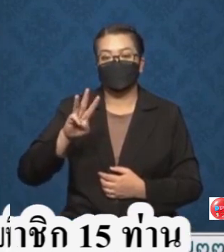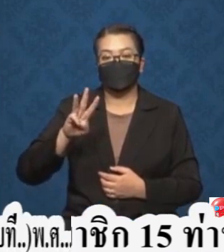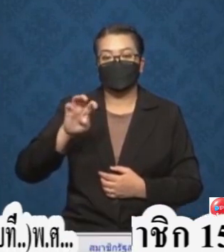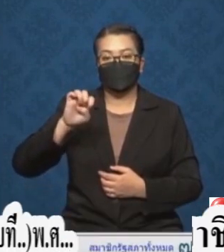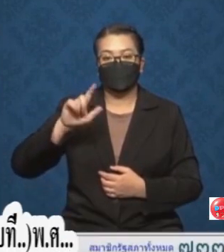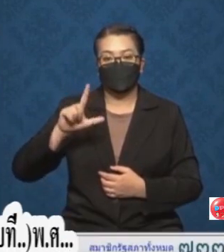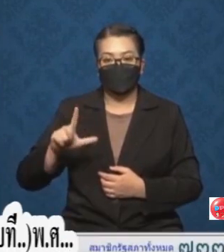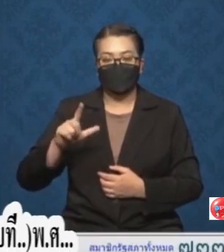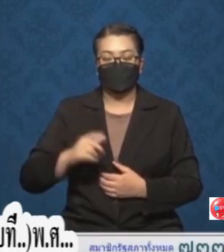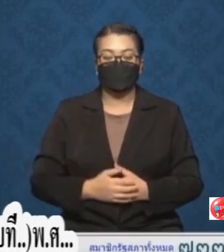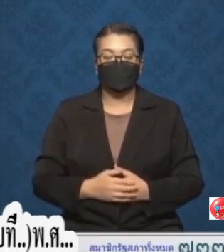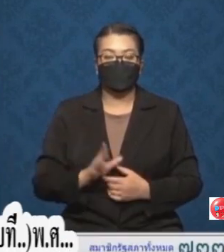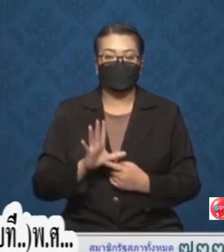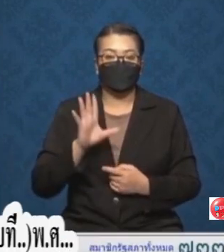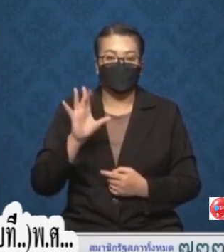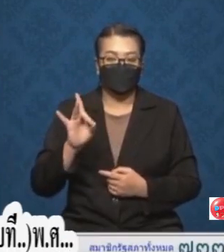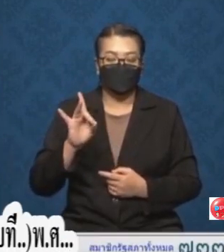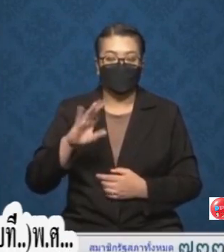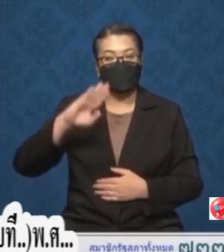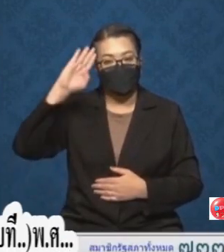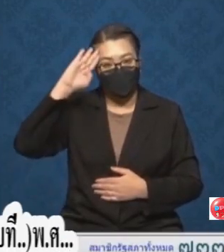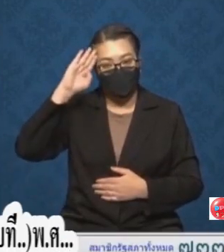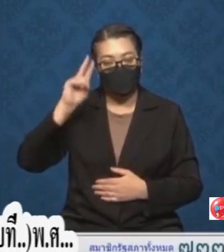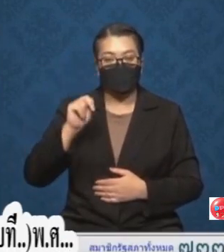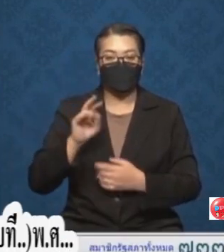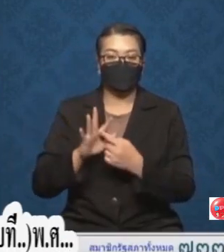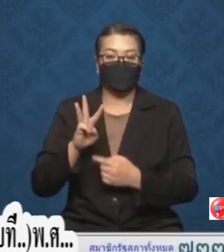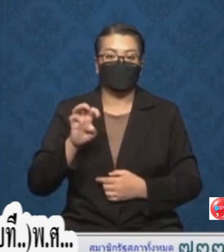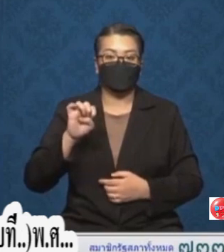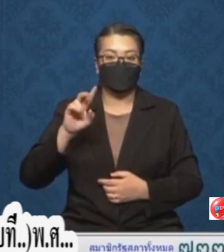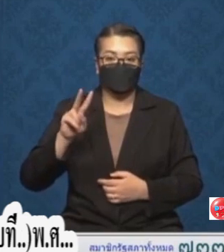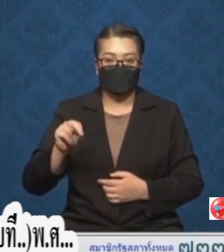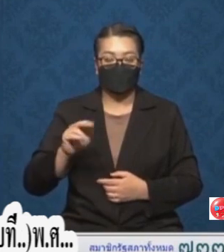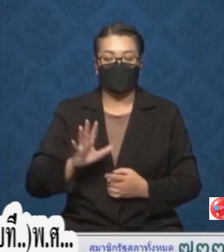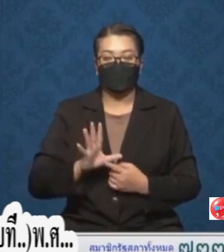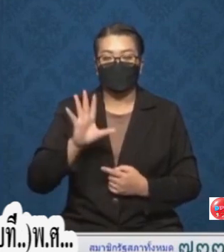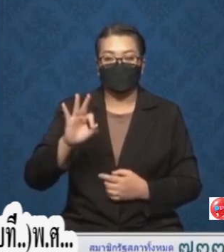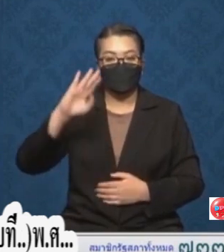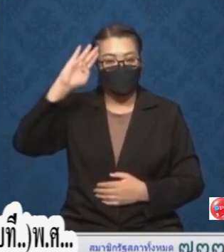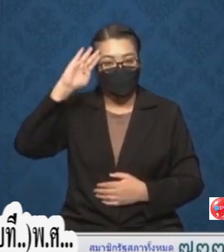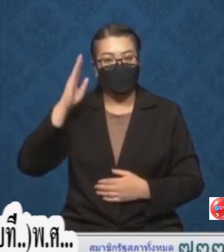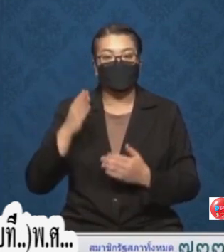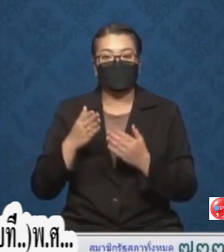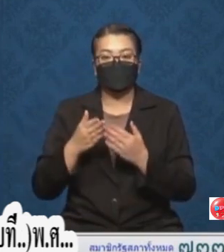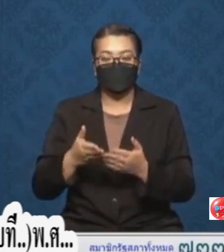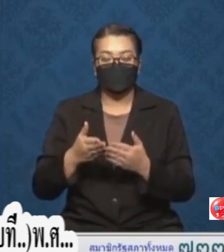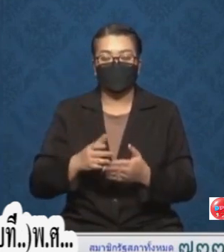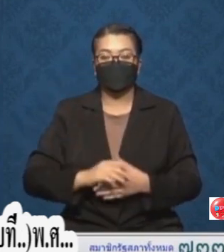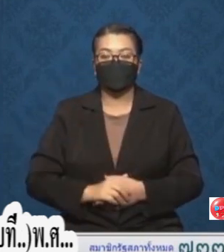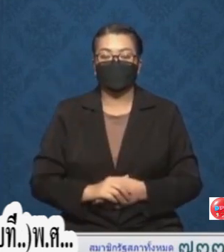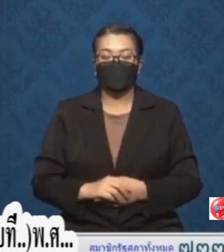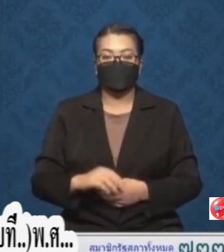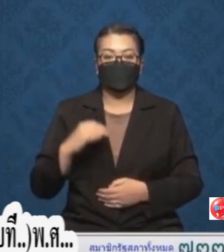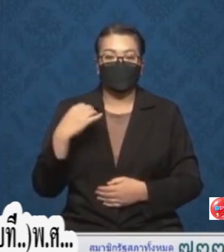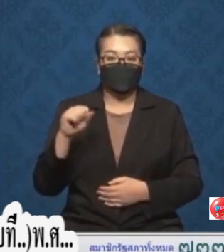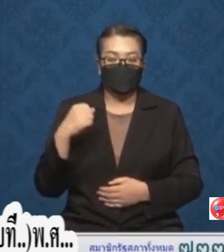ลเอกนาวินดำริการ 9. พลเรือเอกพันลบตมิสานนท์ 10. นายม